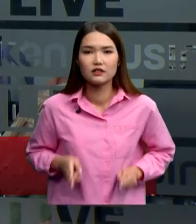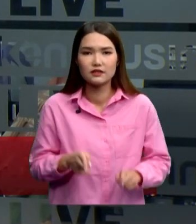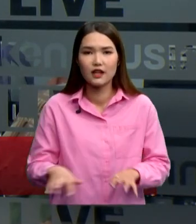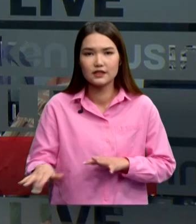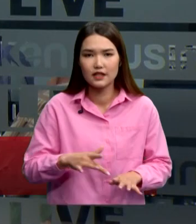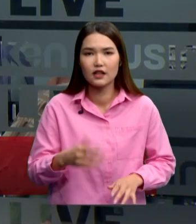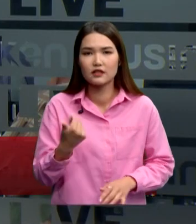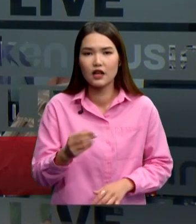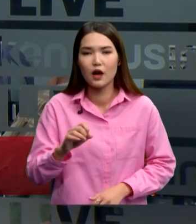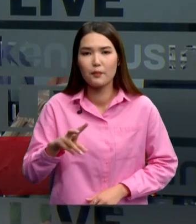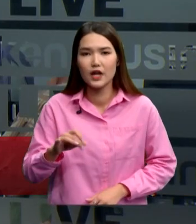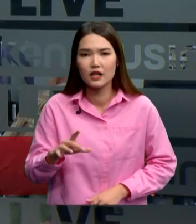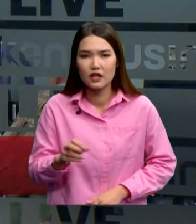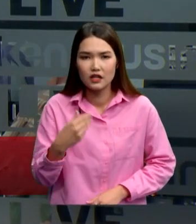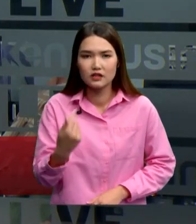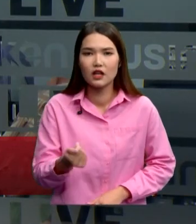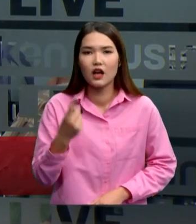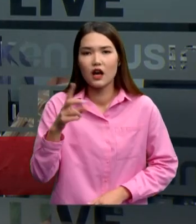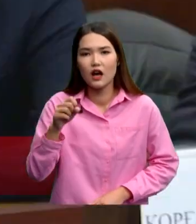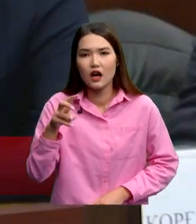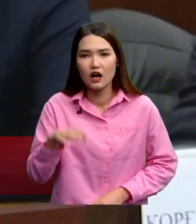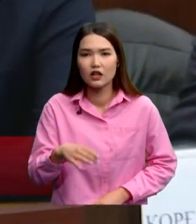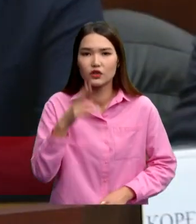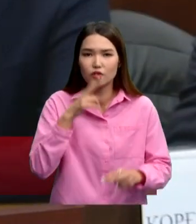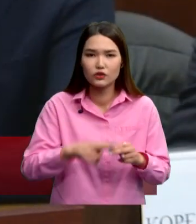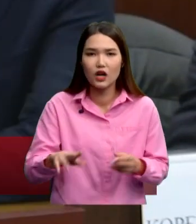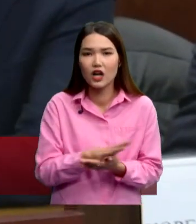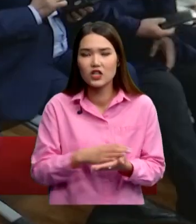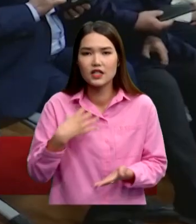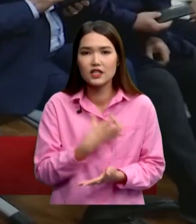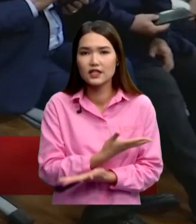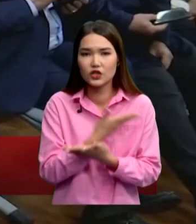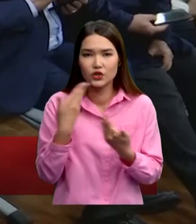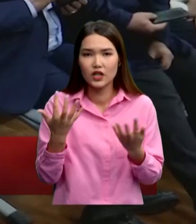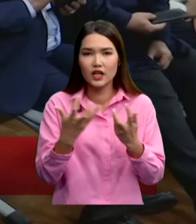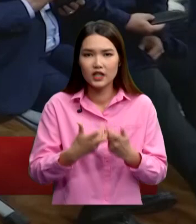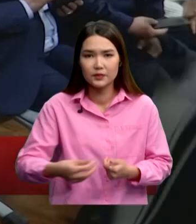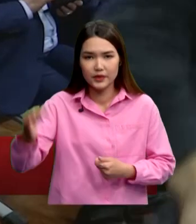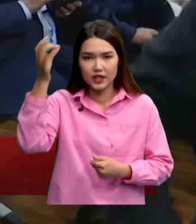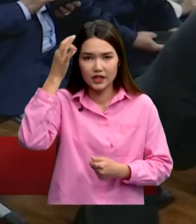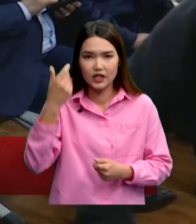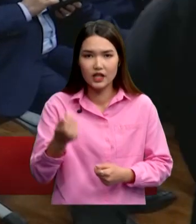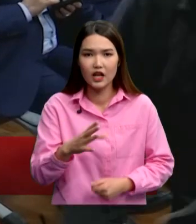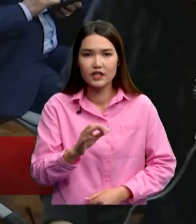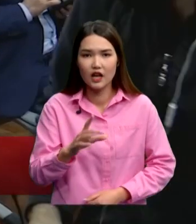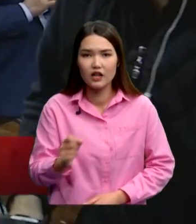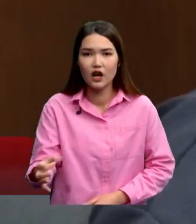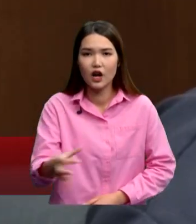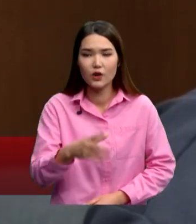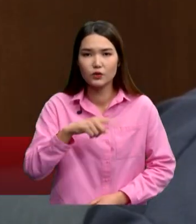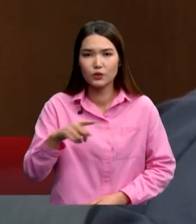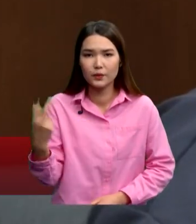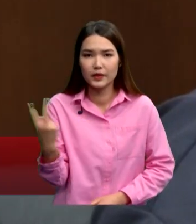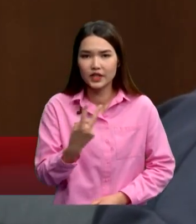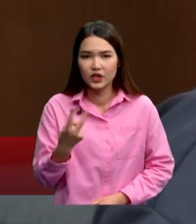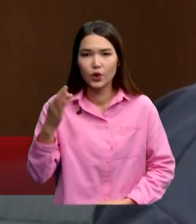жөніндегі апелляциялық алқасы бұрынғы актының күшін жоюға еш негіз жоқ деп есептейді. Естеріңізде болса, Сарыарқа ауданының нөмірі